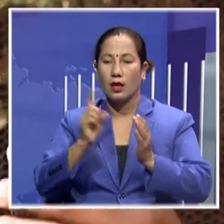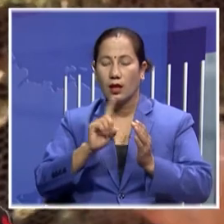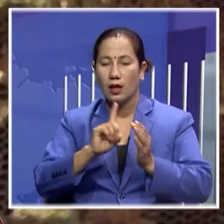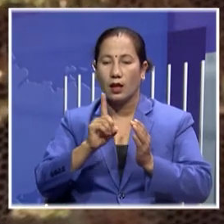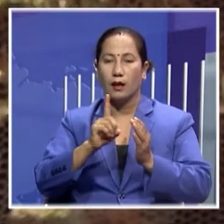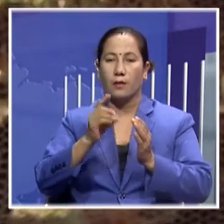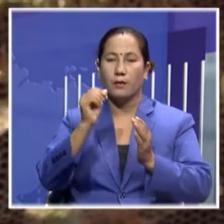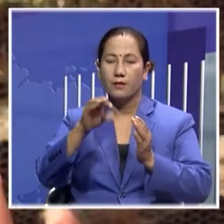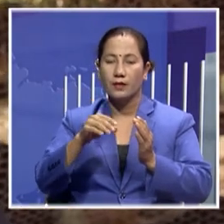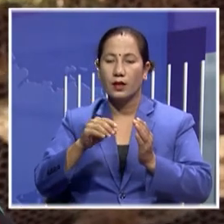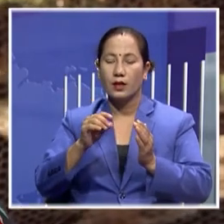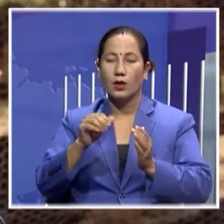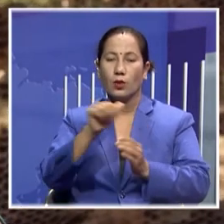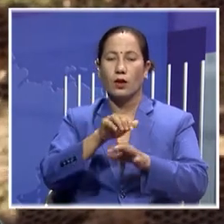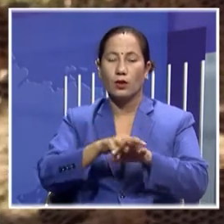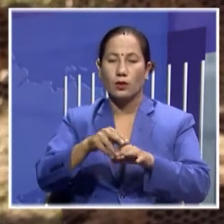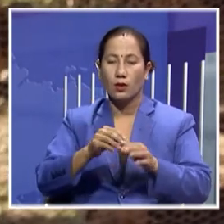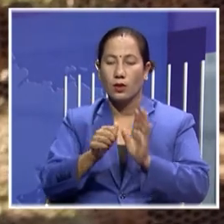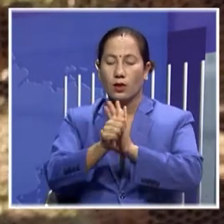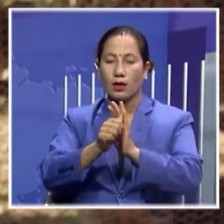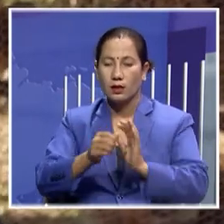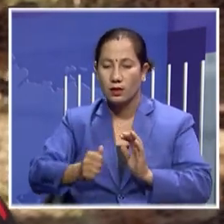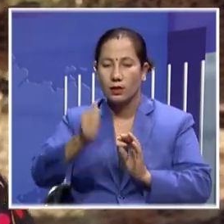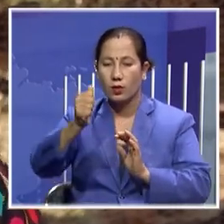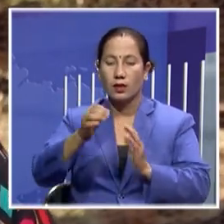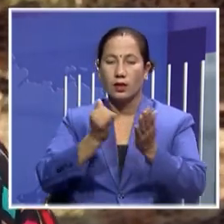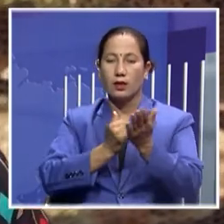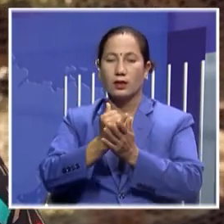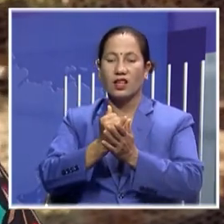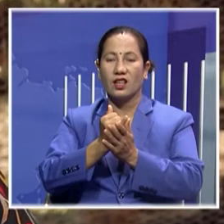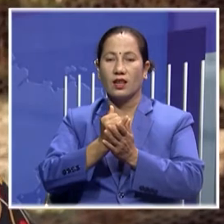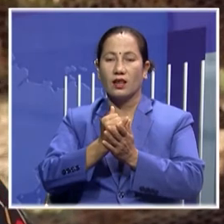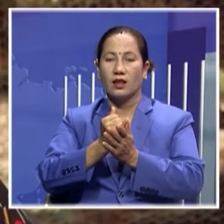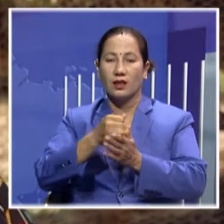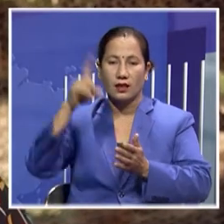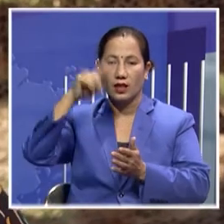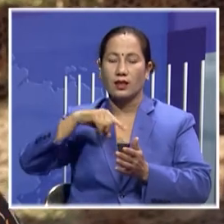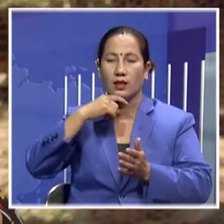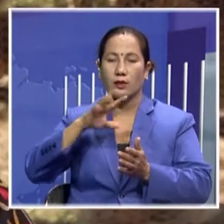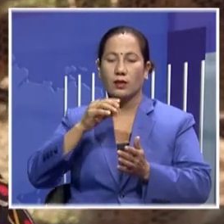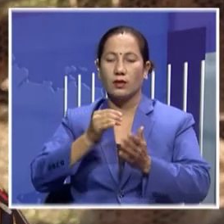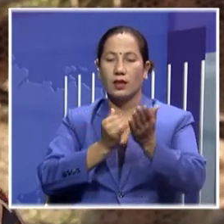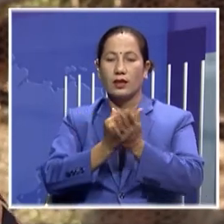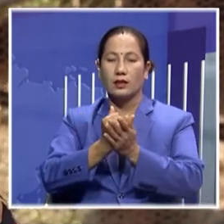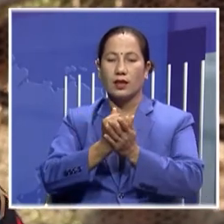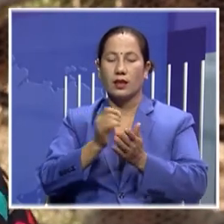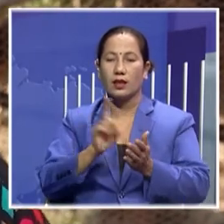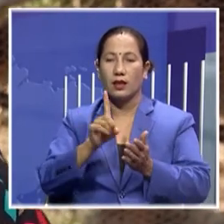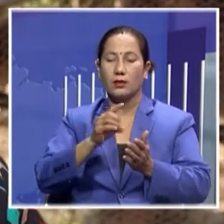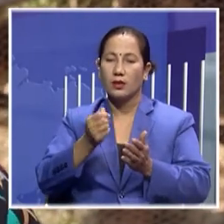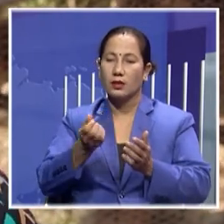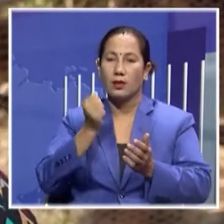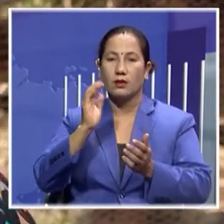अब तौलेर उहाँहरूको अगाडि तौलेर वेटबाट लगेपछि किसानले मर्क नहुने भएको हुनाले अहिले किसानहरू चाहिँ अब जति पनि बिक्रीहरू छ राम्रो मूल्य पाउने